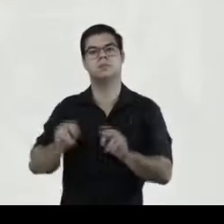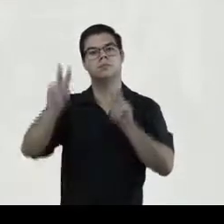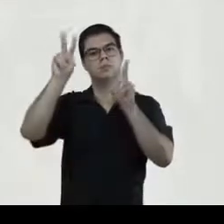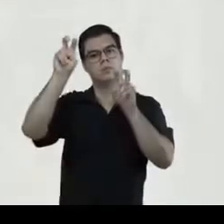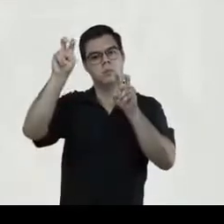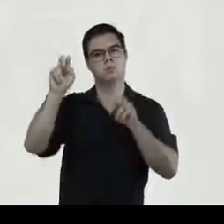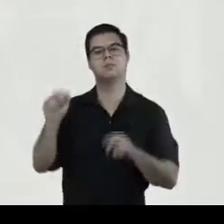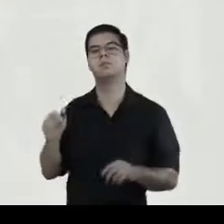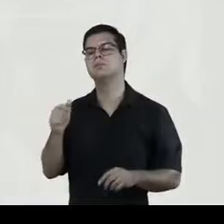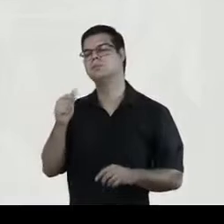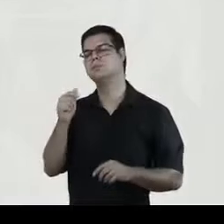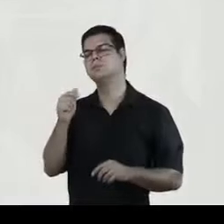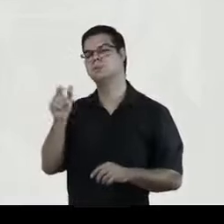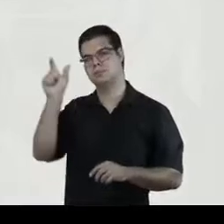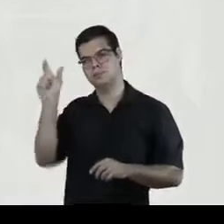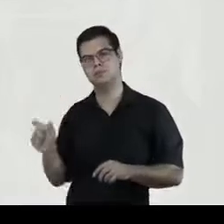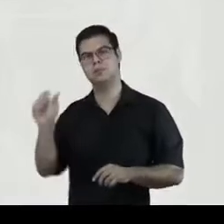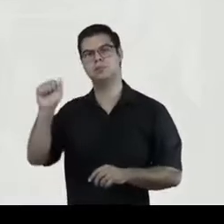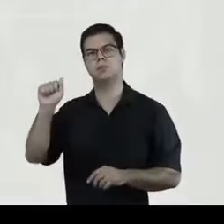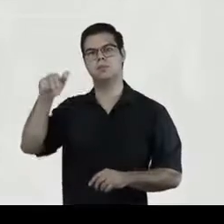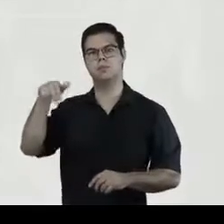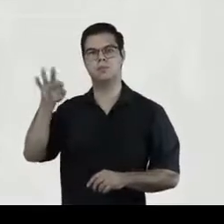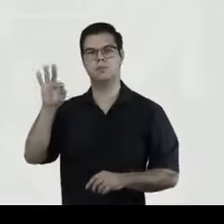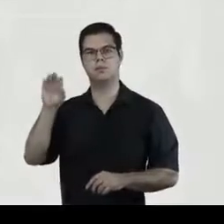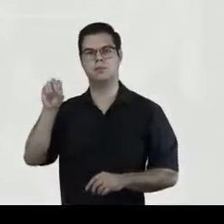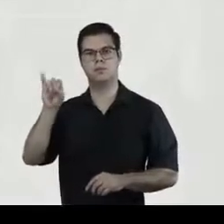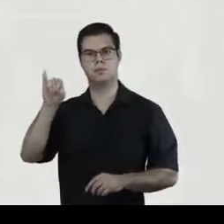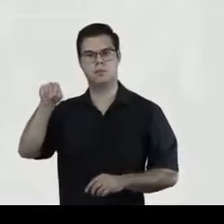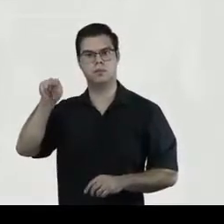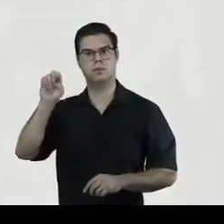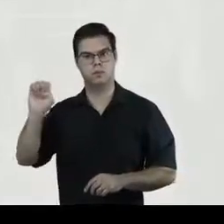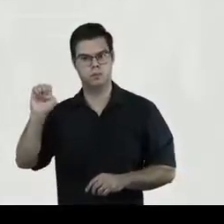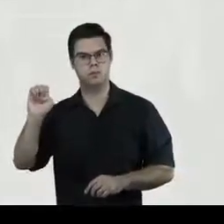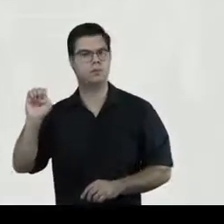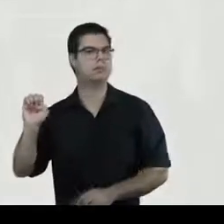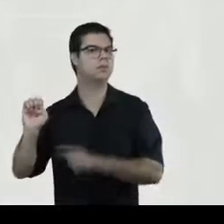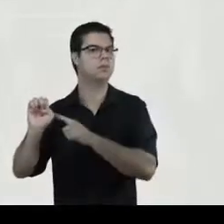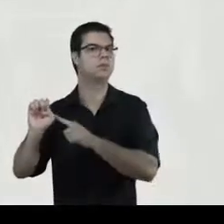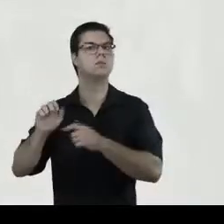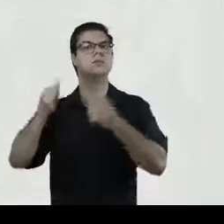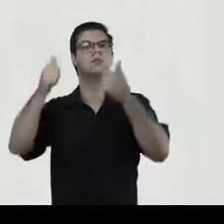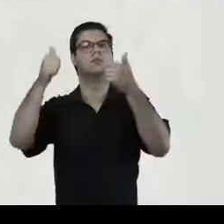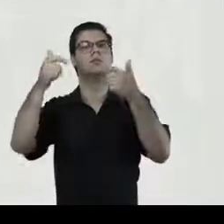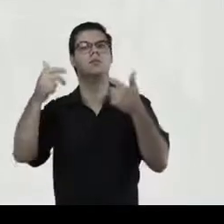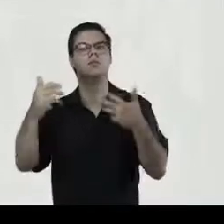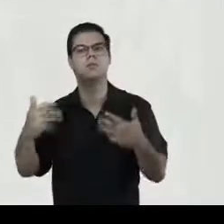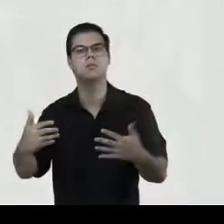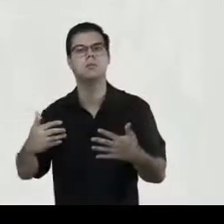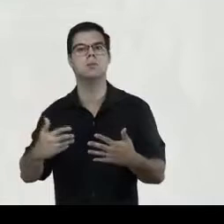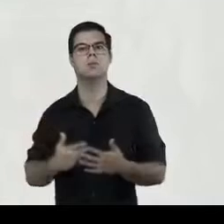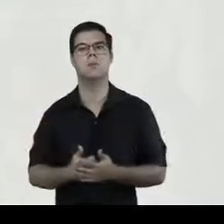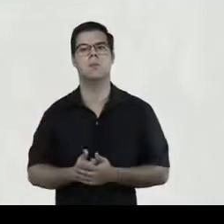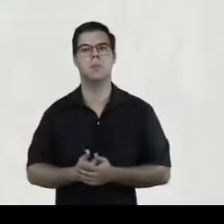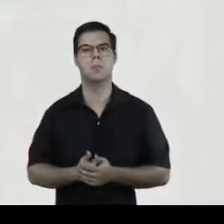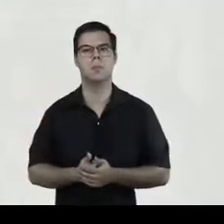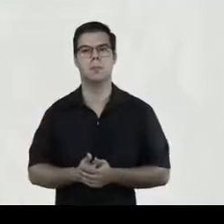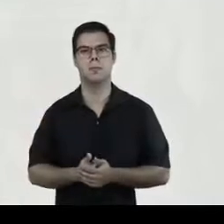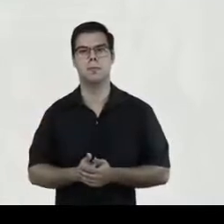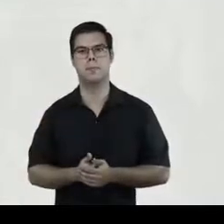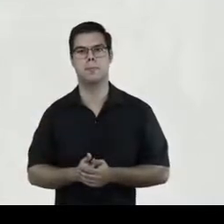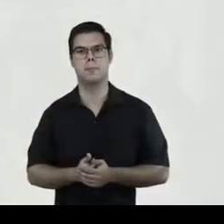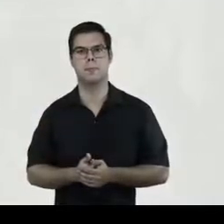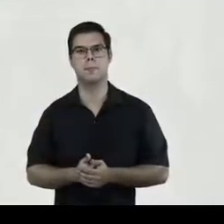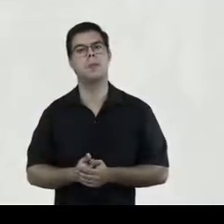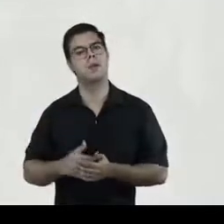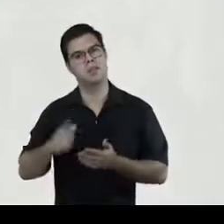malgré toutes les bibliographies, tous